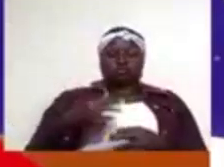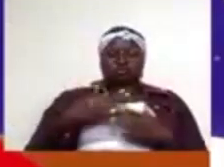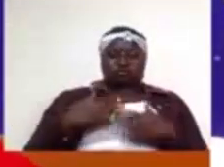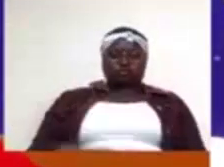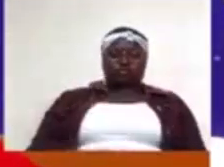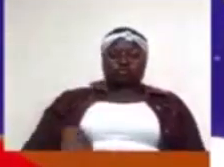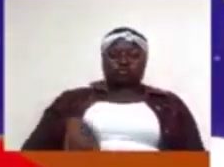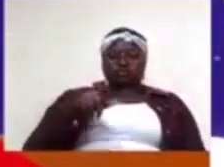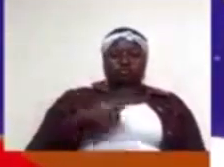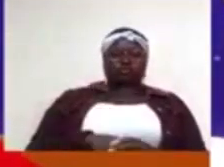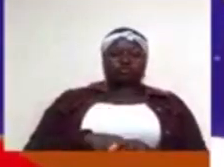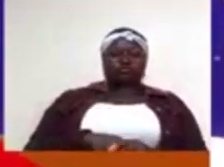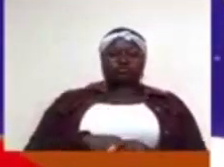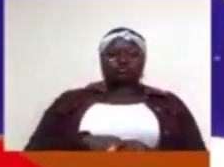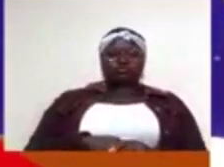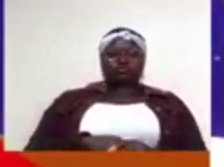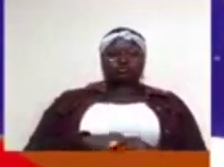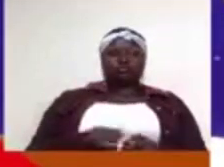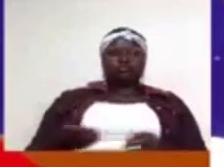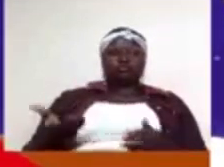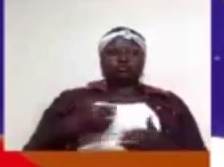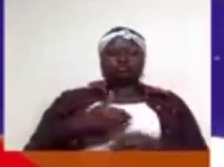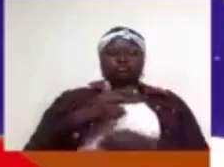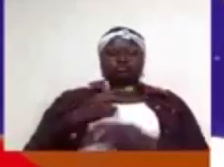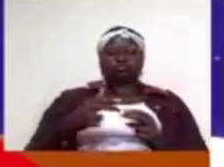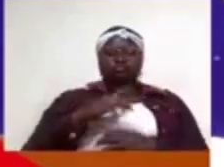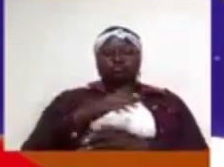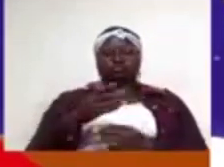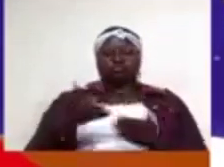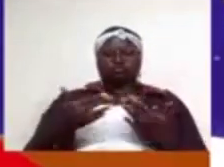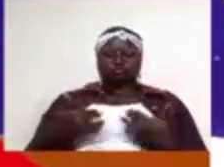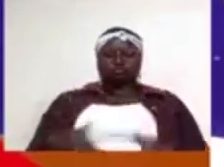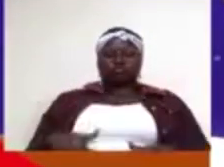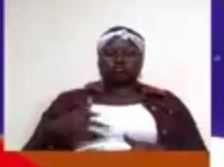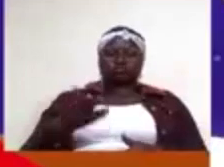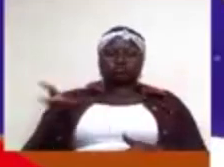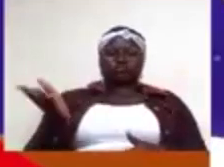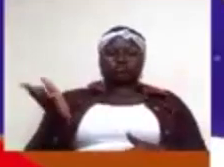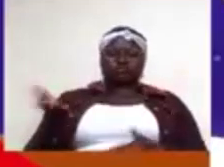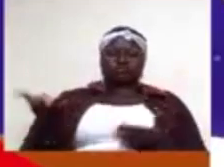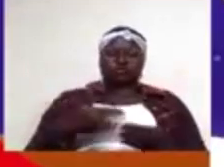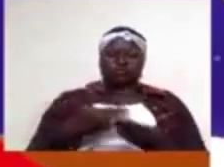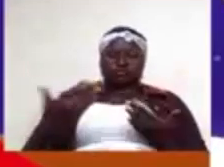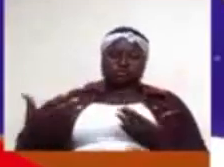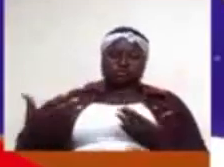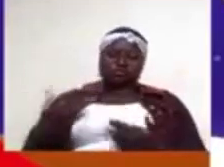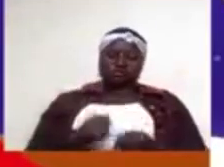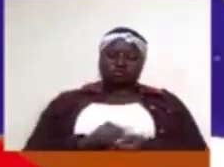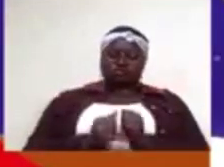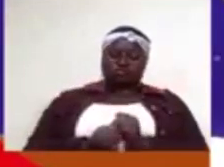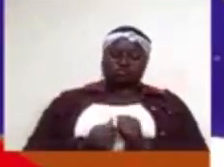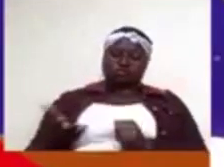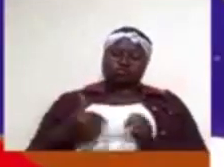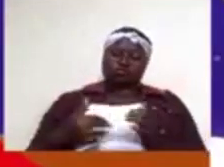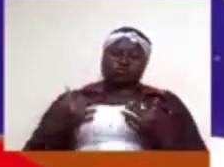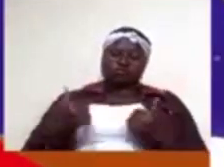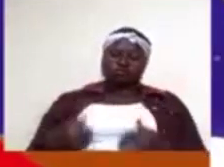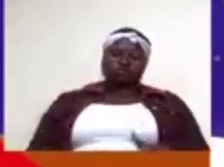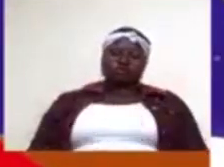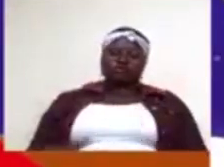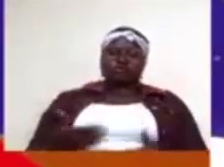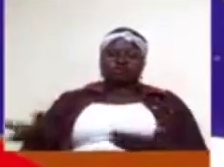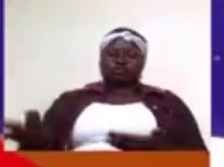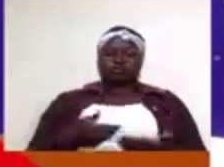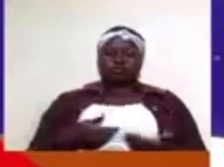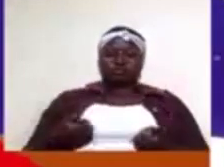mudu is a human being na na mudu uyu ri ena maundu aragigira ta mudu wa kawaida ate economy